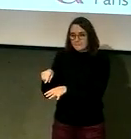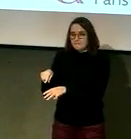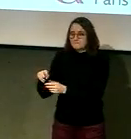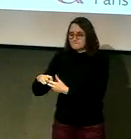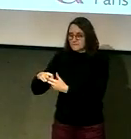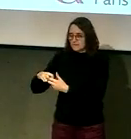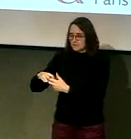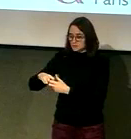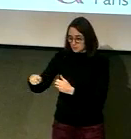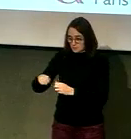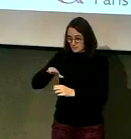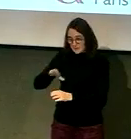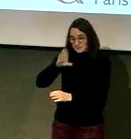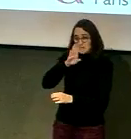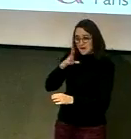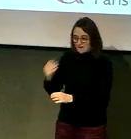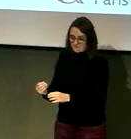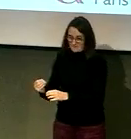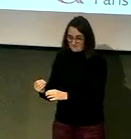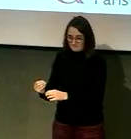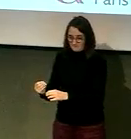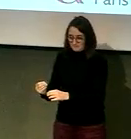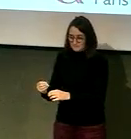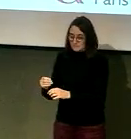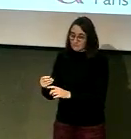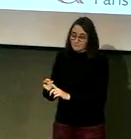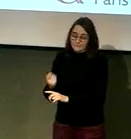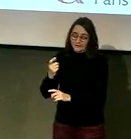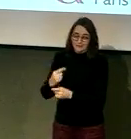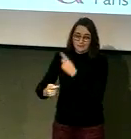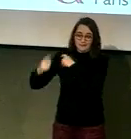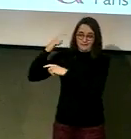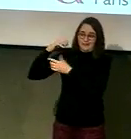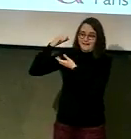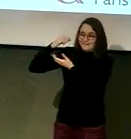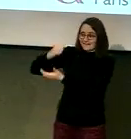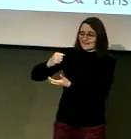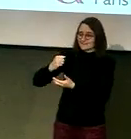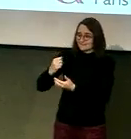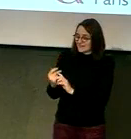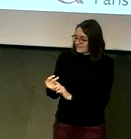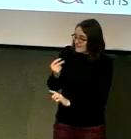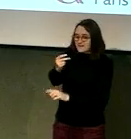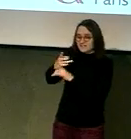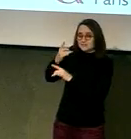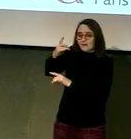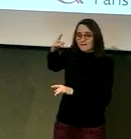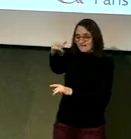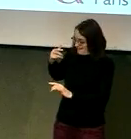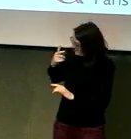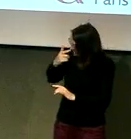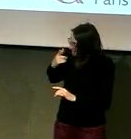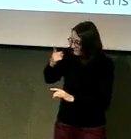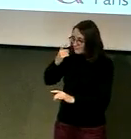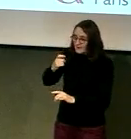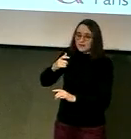structures mère-enfant, héritées un peu, j'ai travaillé sur l'histoire de ces structures, sont héritées des